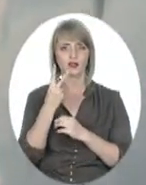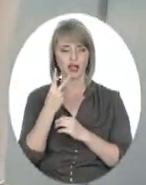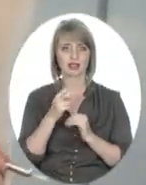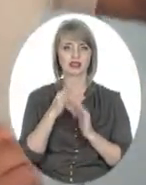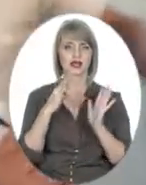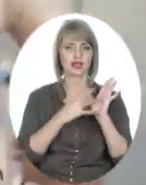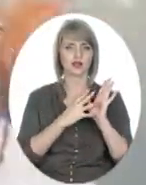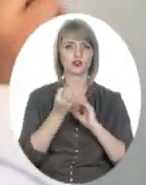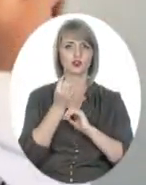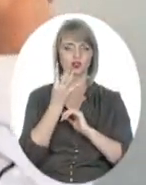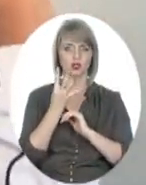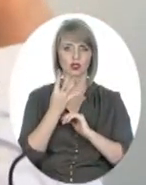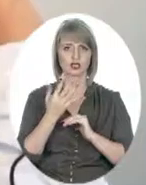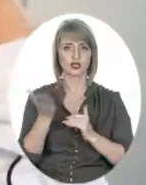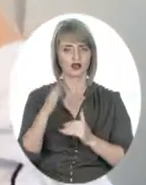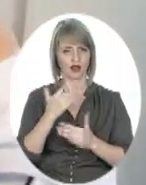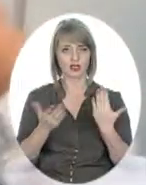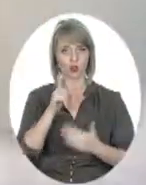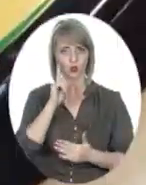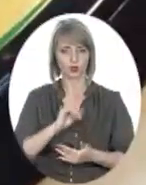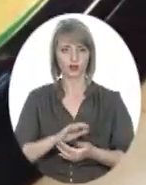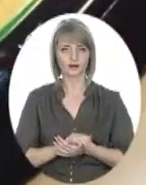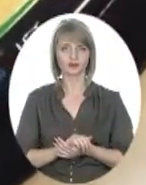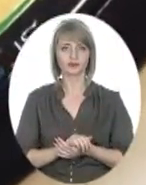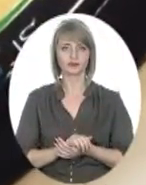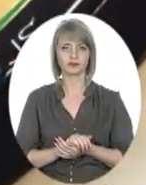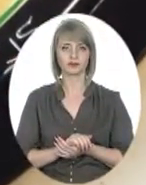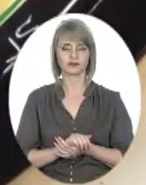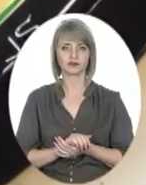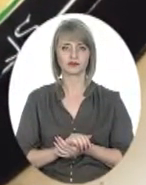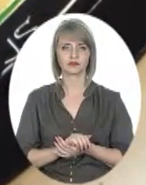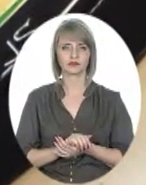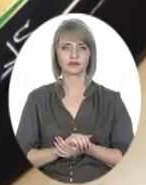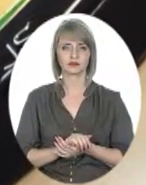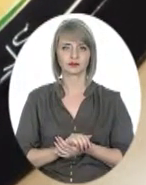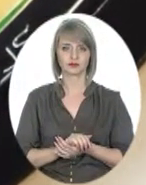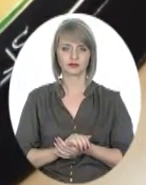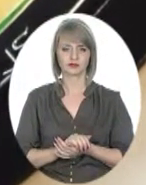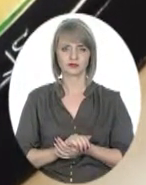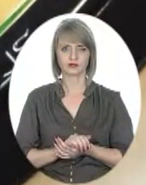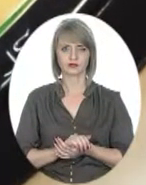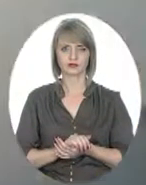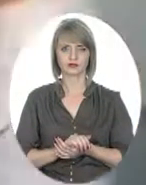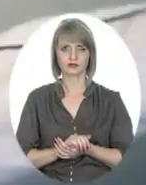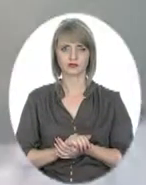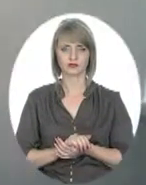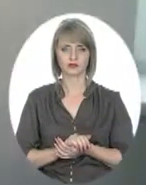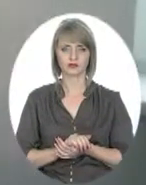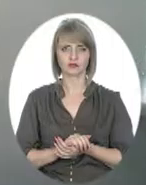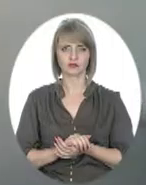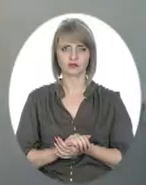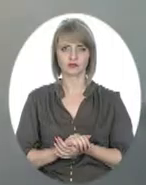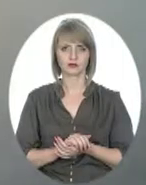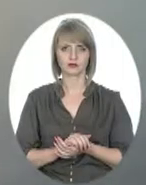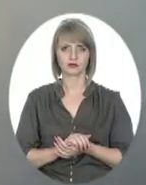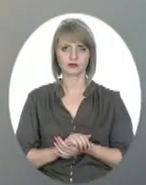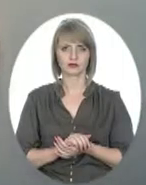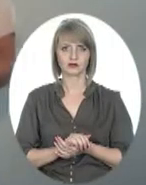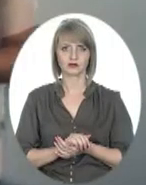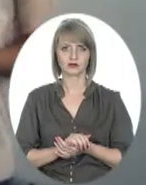спорт людей с ограничениями по здоровью в Азово делают ставку. За 2 года сплоченная команда особенных спортсменов с 18-й